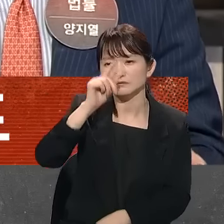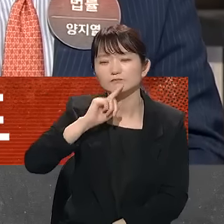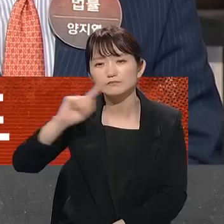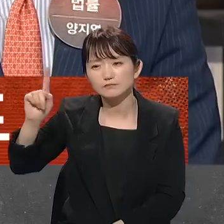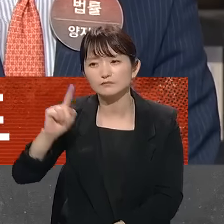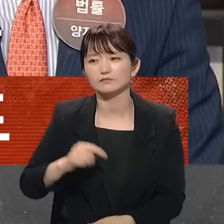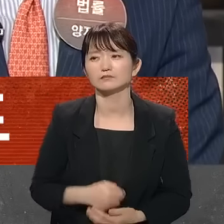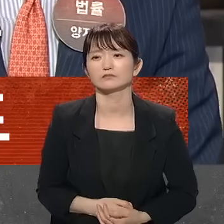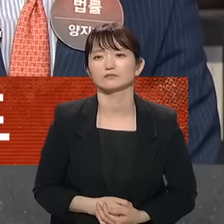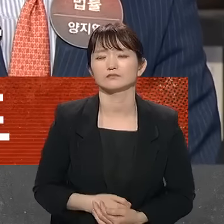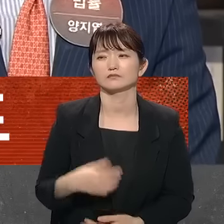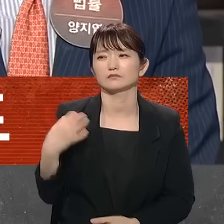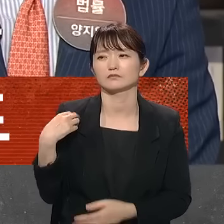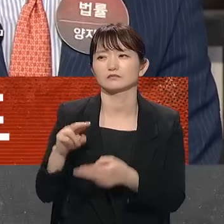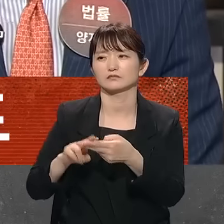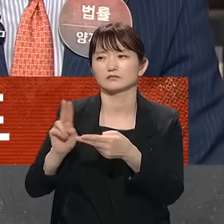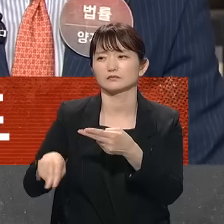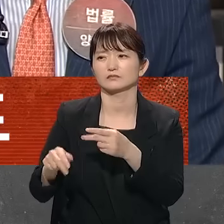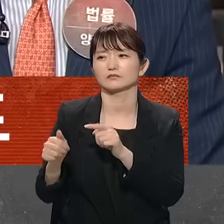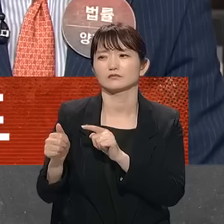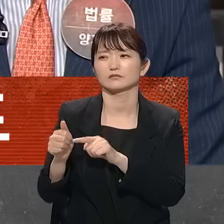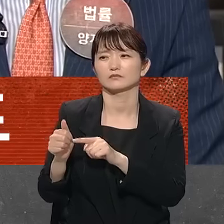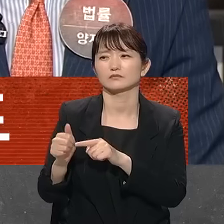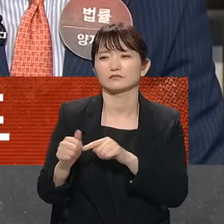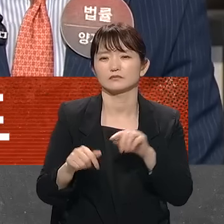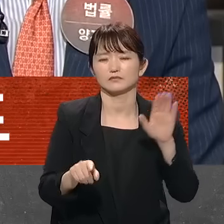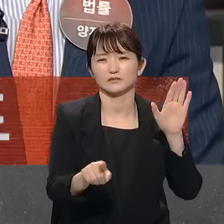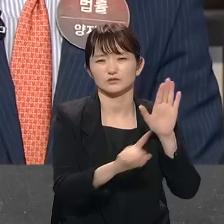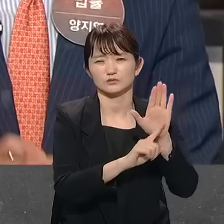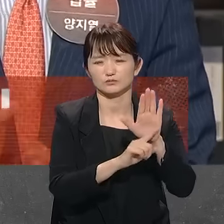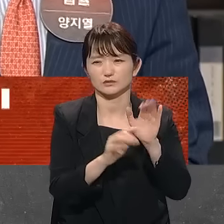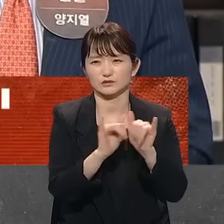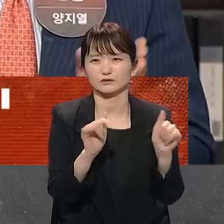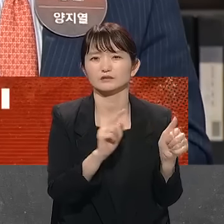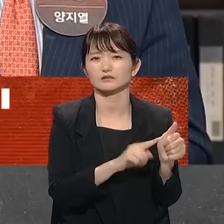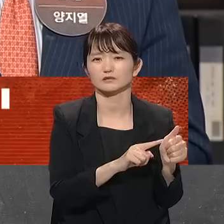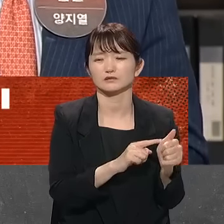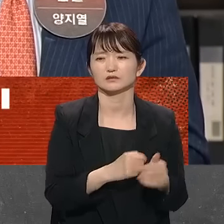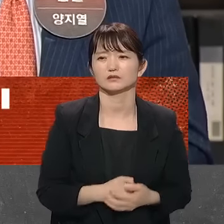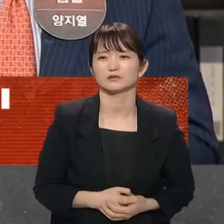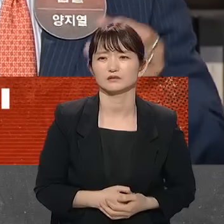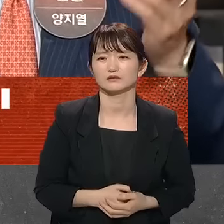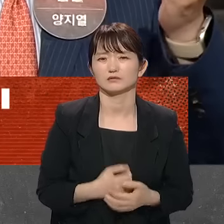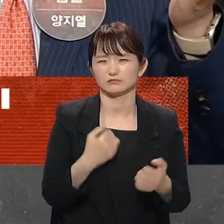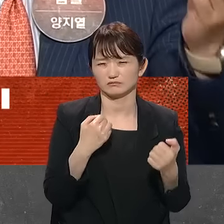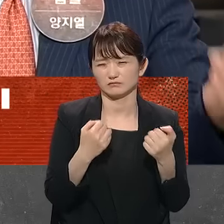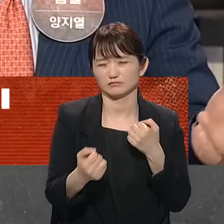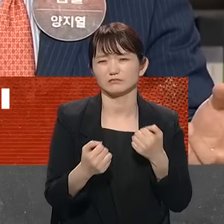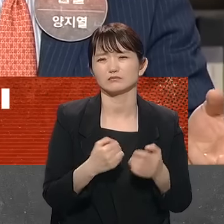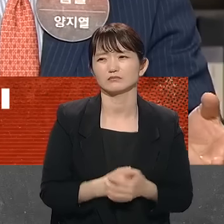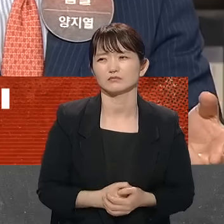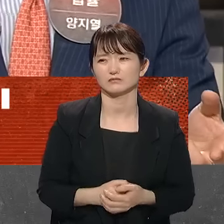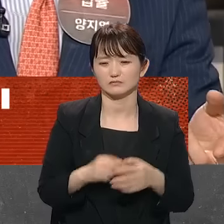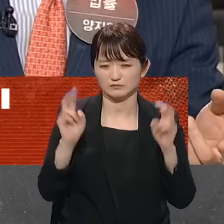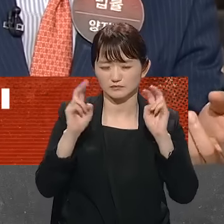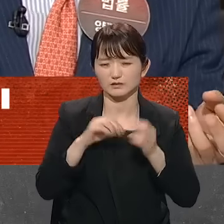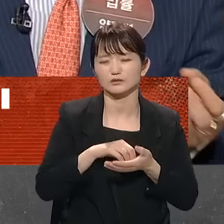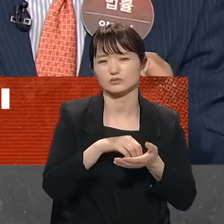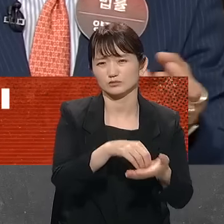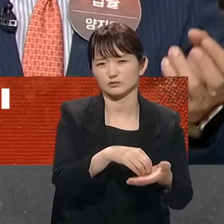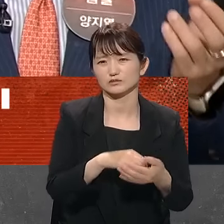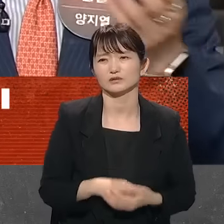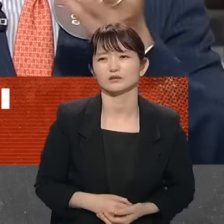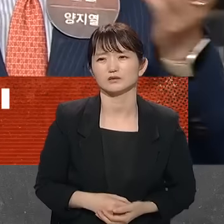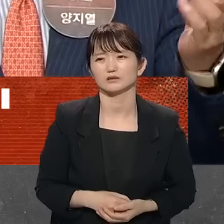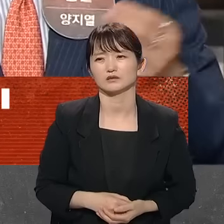신고하고 보니까 담당 형사 말 그 사람 수배돼 있는 사람입니다. 그랬던 겁니다. 그런데도 불구하고 지금 회사도 취업됐었고